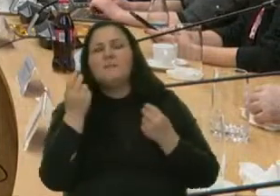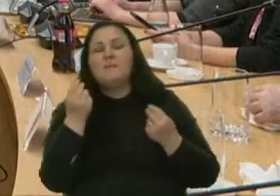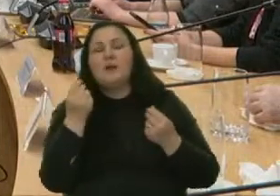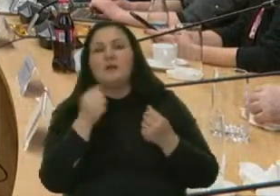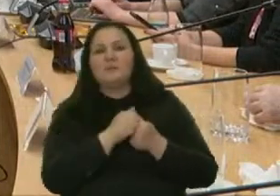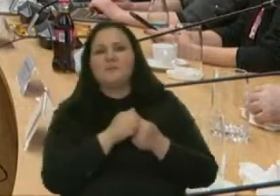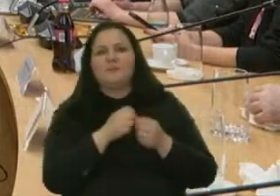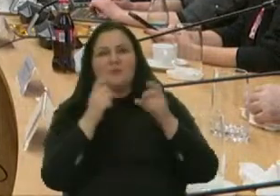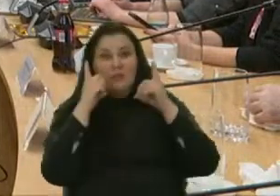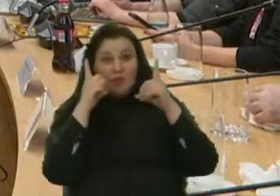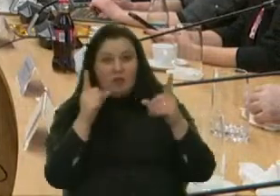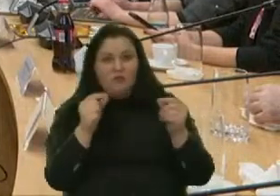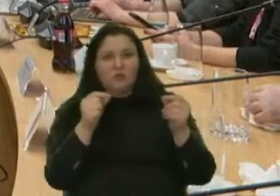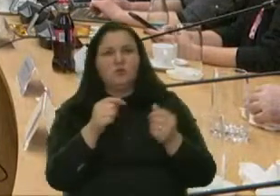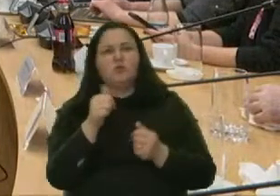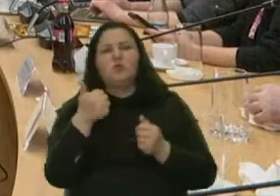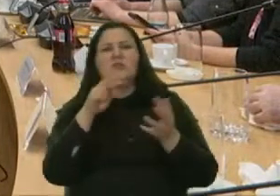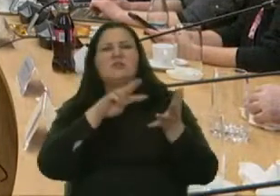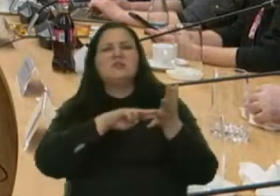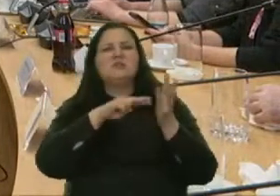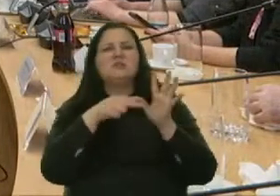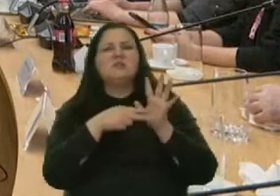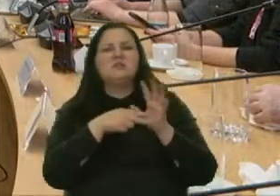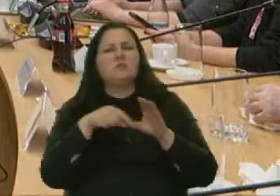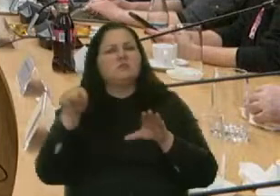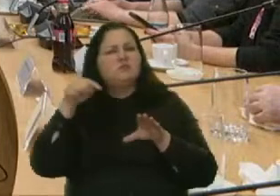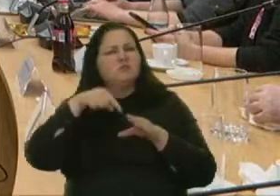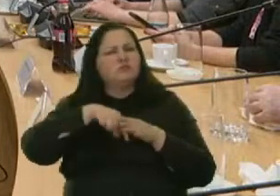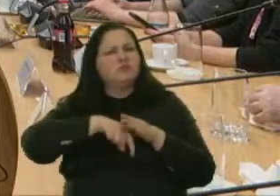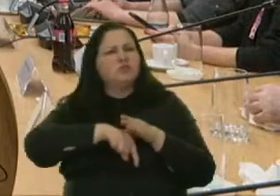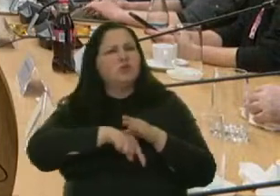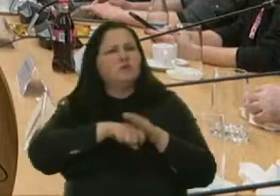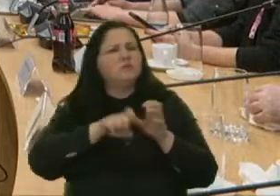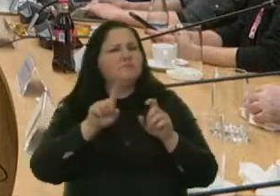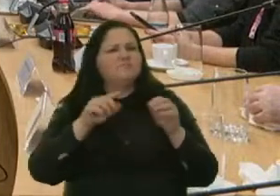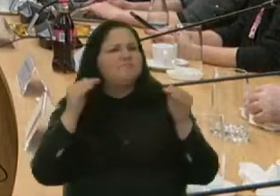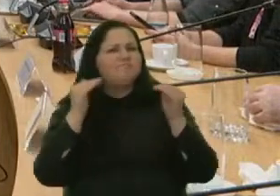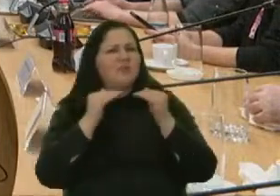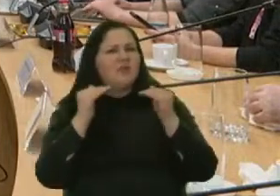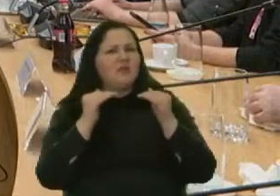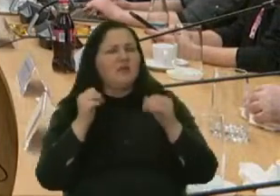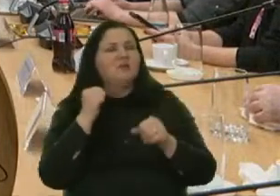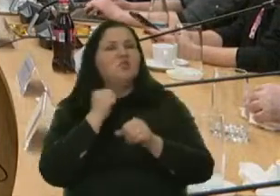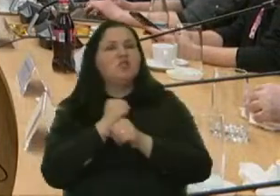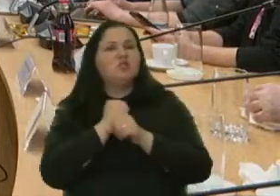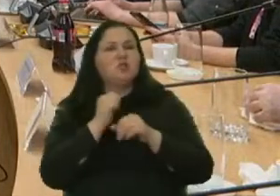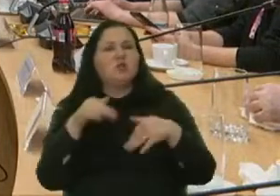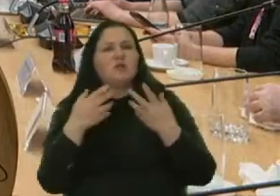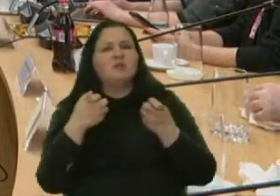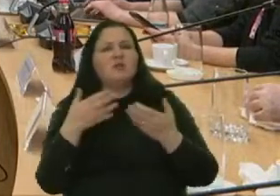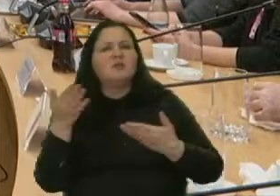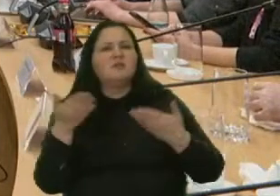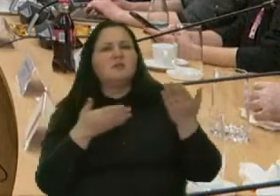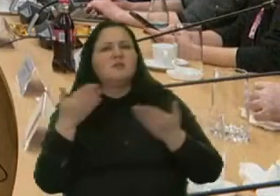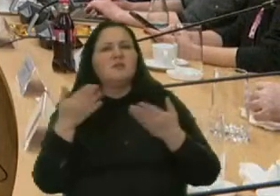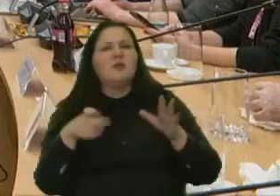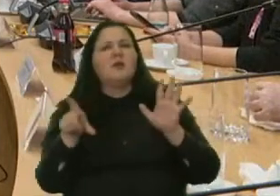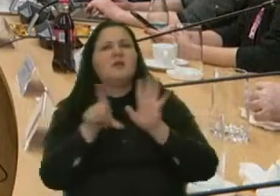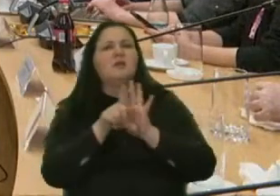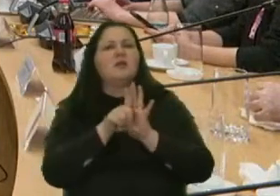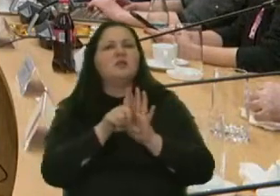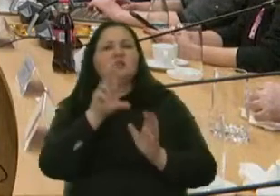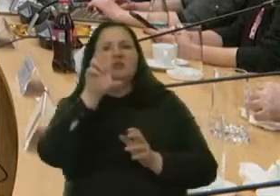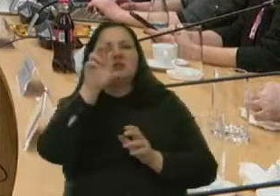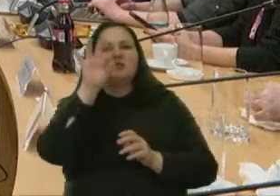rezultă fără echivoc un sistem profund De balansat generat de distribuția pe legea